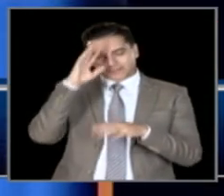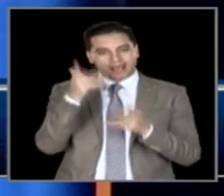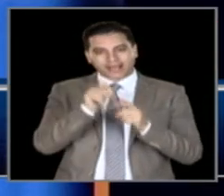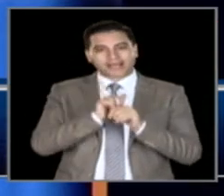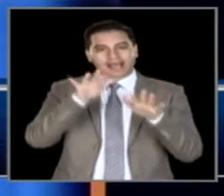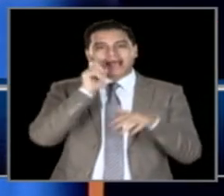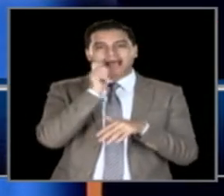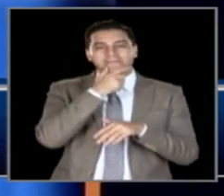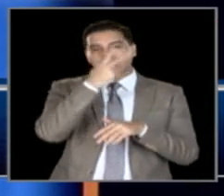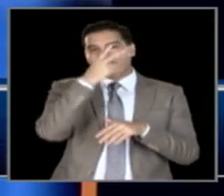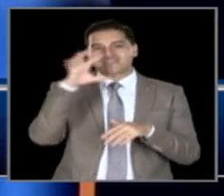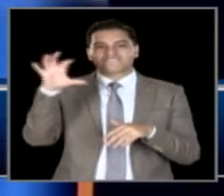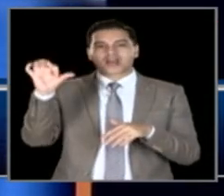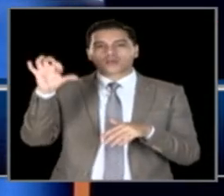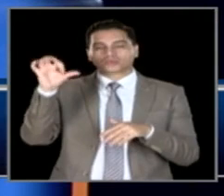اتنشرت 2009،